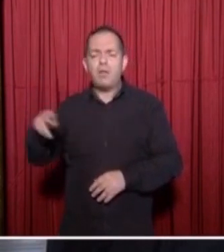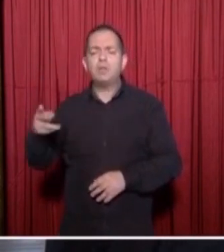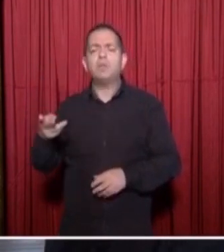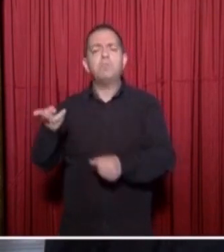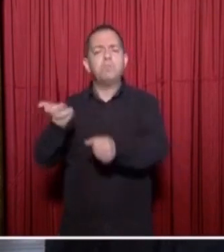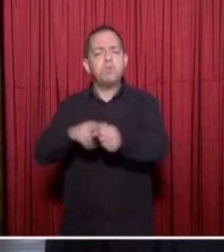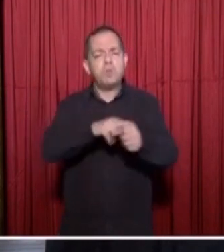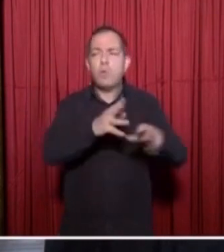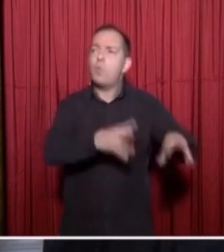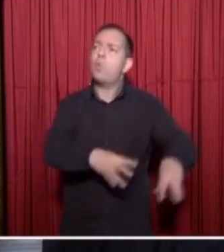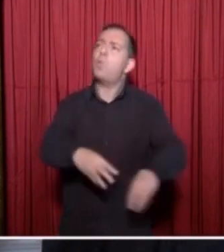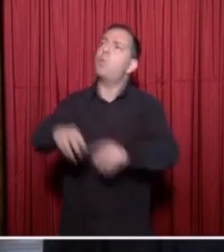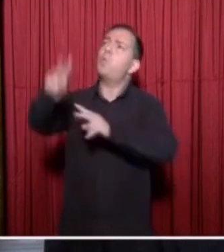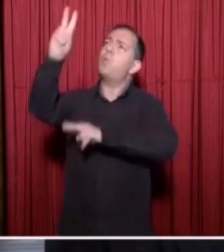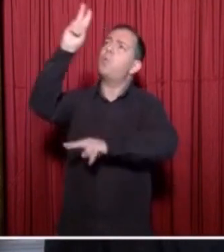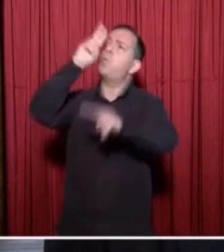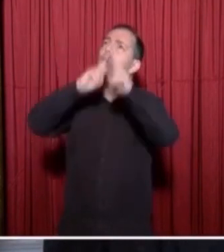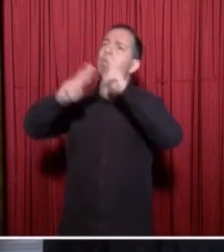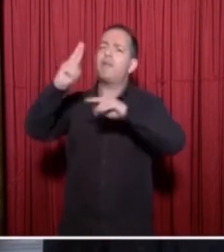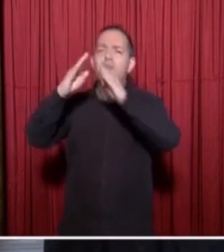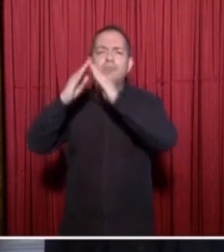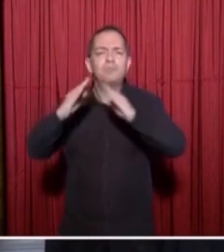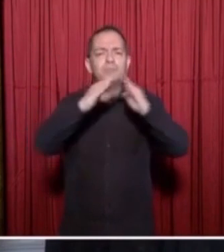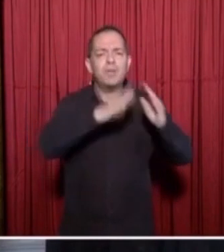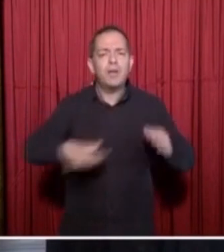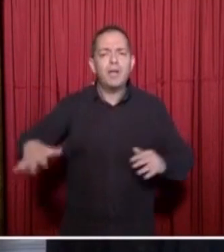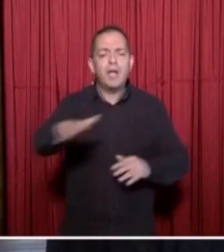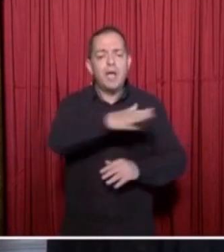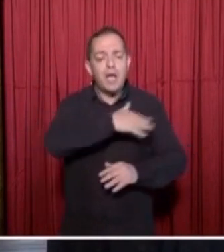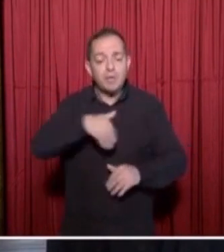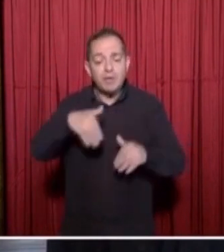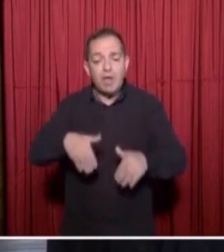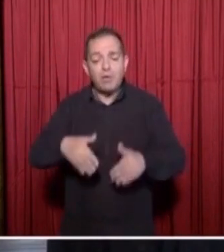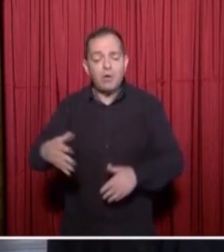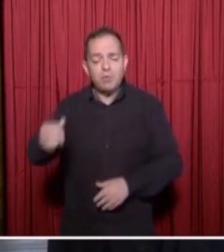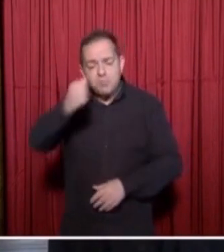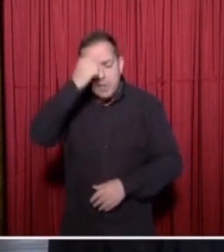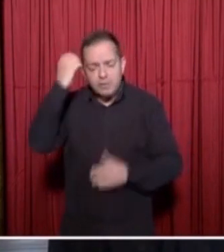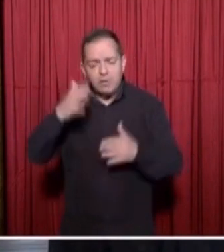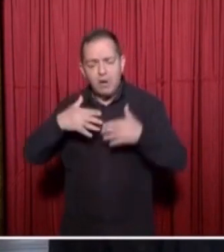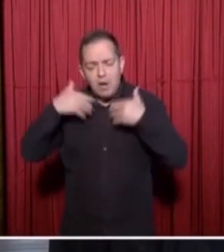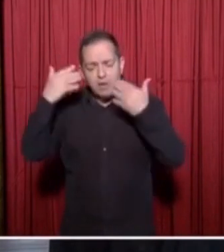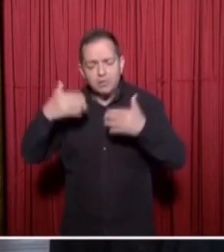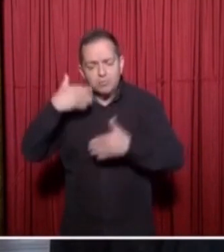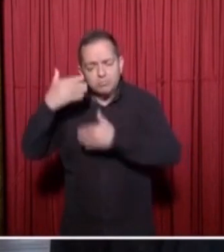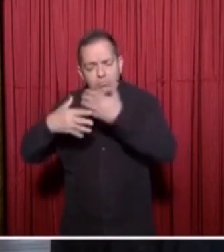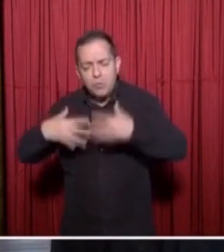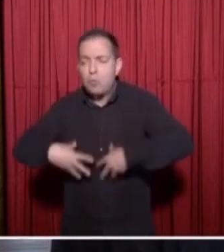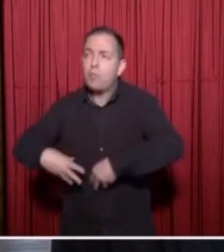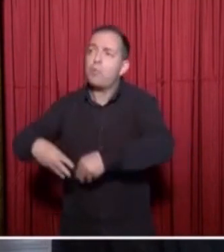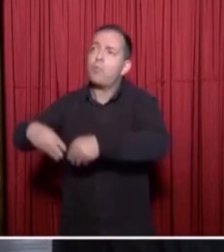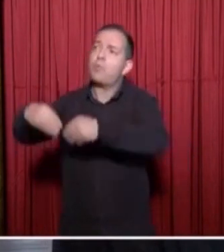εν σκηνές δικαίων τάξων, και ημάς εν μετανία και εξομολογήσει παράλαβε